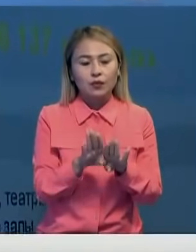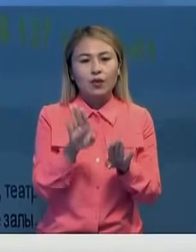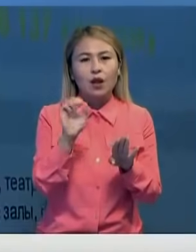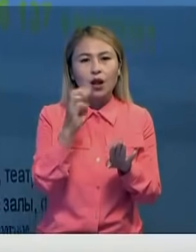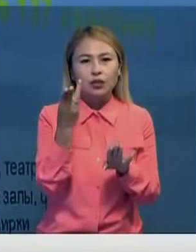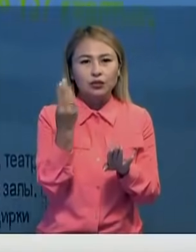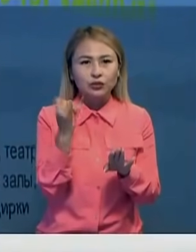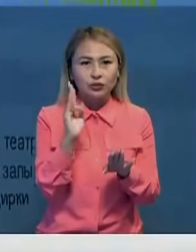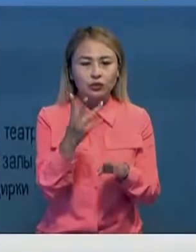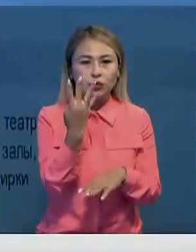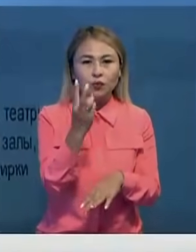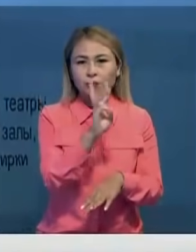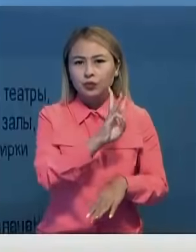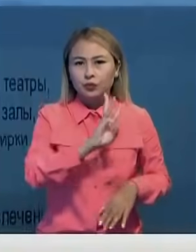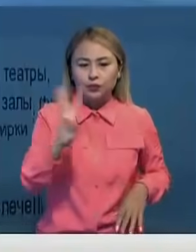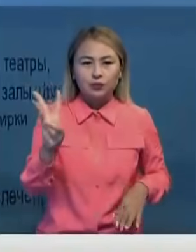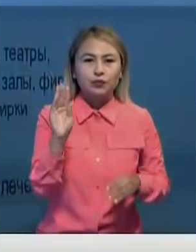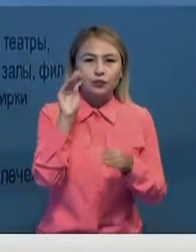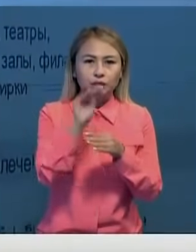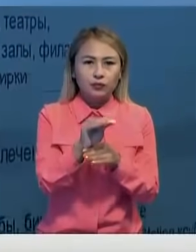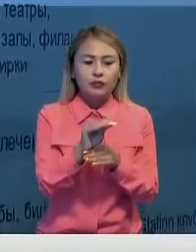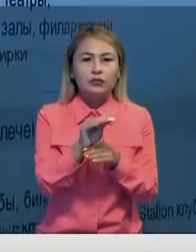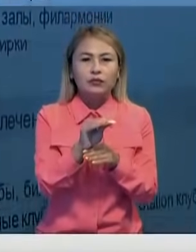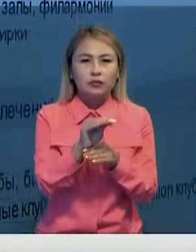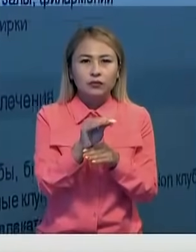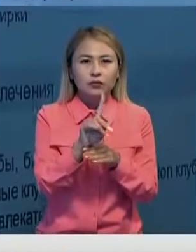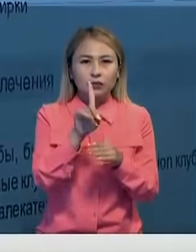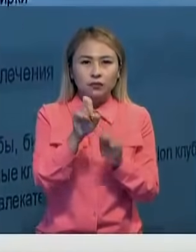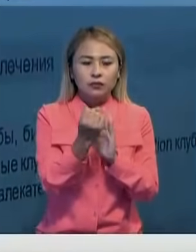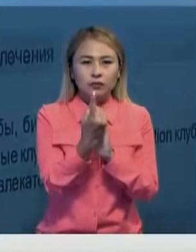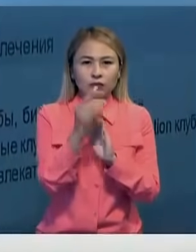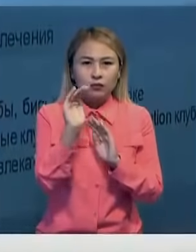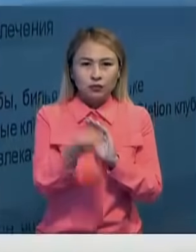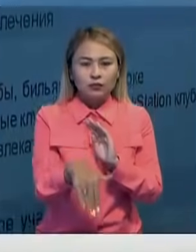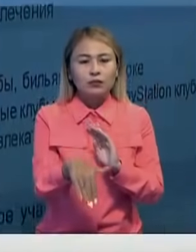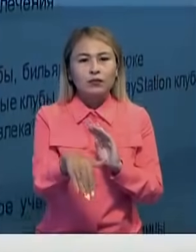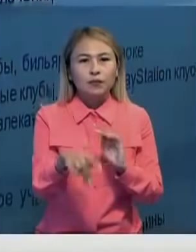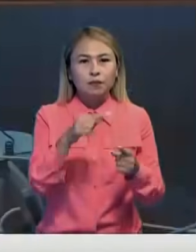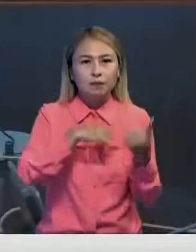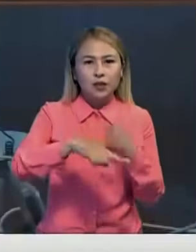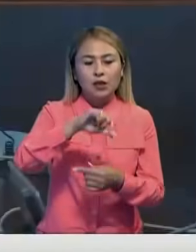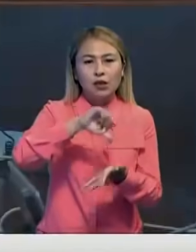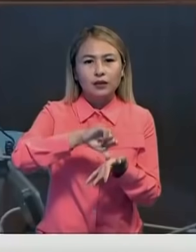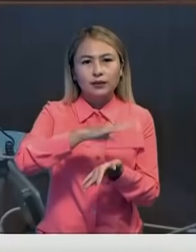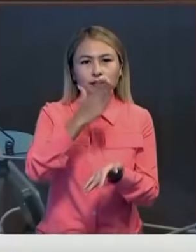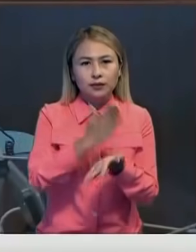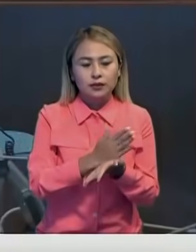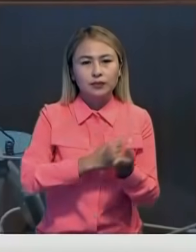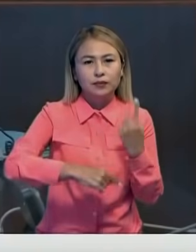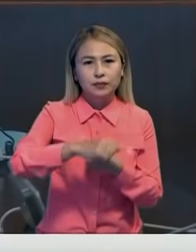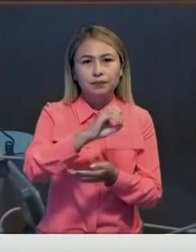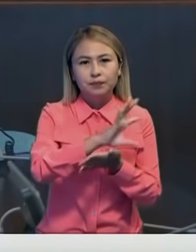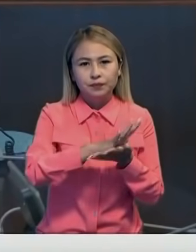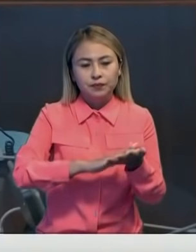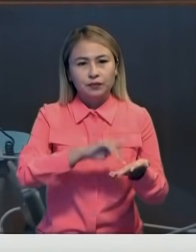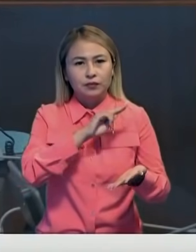пайдаланушылар саны 4 миллион астам. Қазірдің өзінде жобаға 111 мың бизнес субъектісі қатысады. Бизнеспен жұмысты